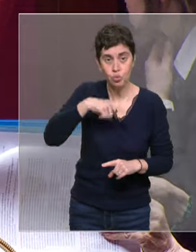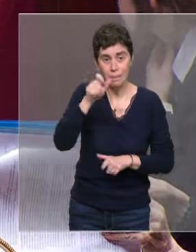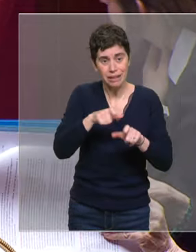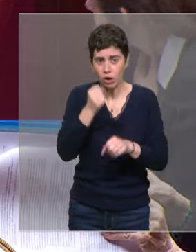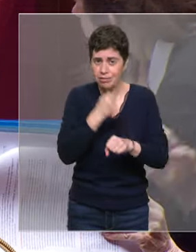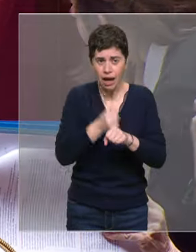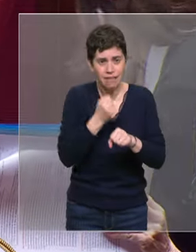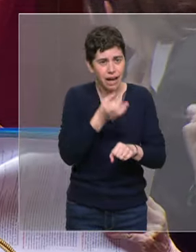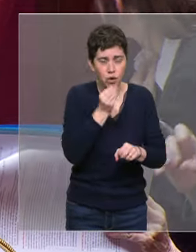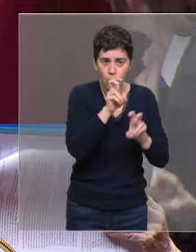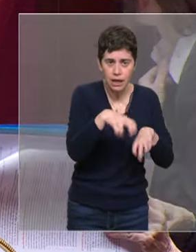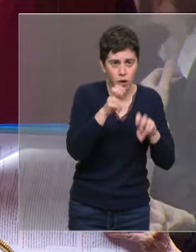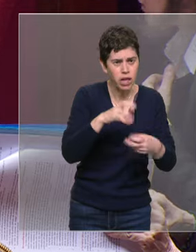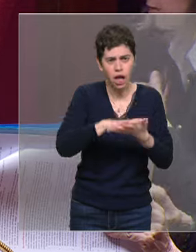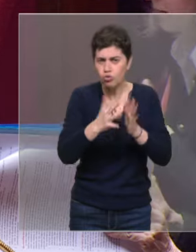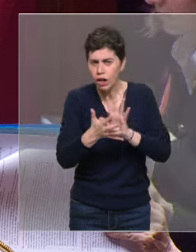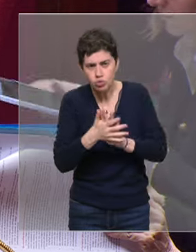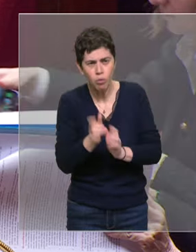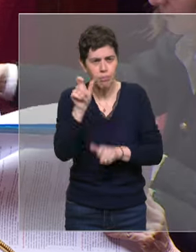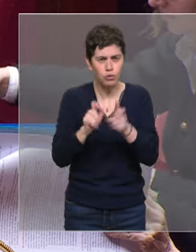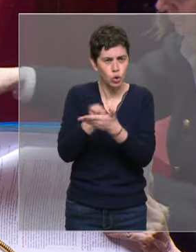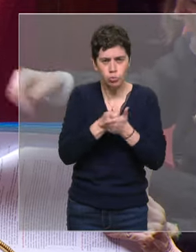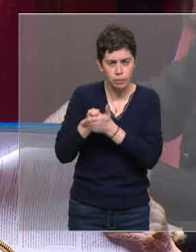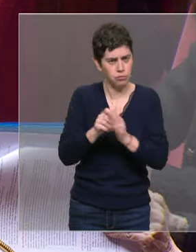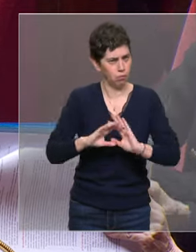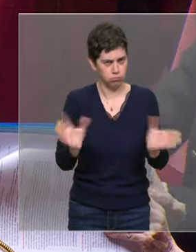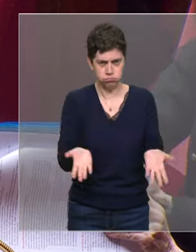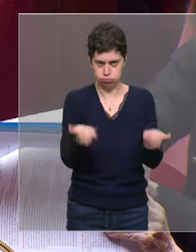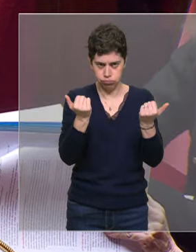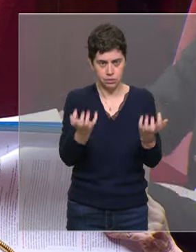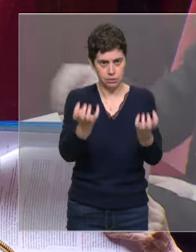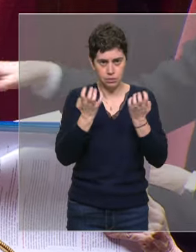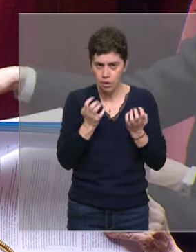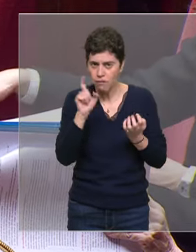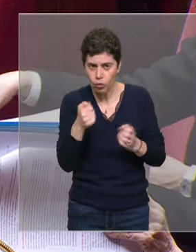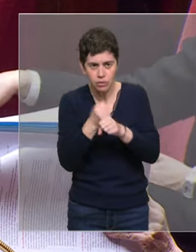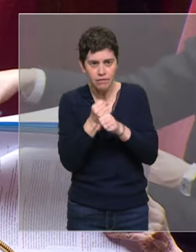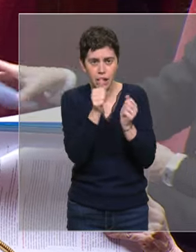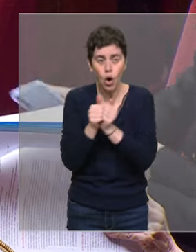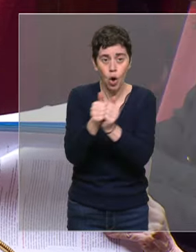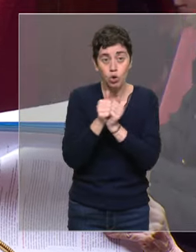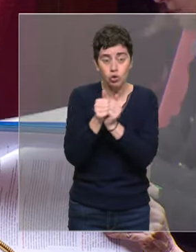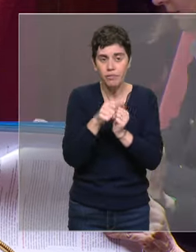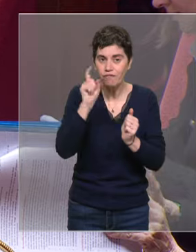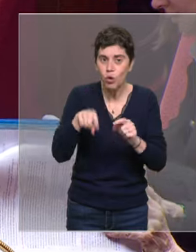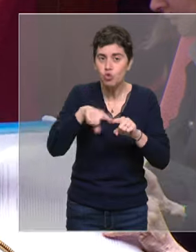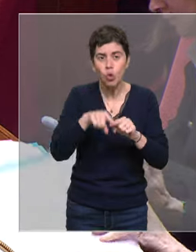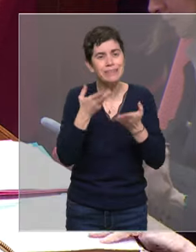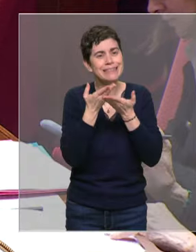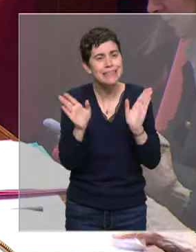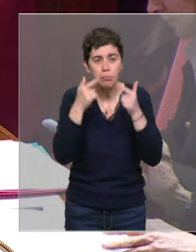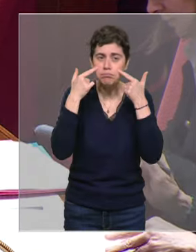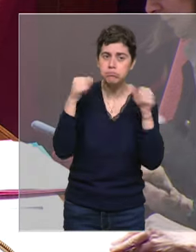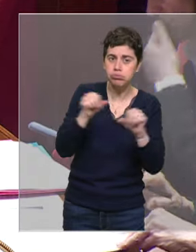l'agroalimentaire, tous confondus avec les associations de consommateurs, en leur disant « Travaillons ensemble à quelque chose d'assez simple qui